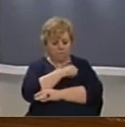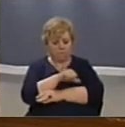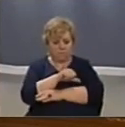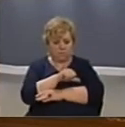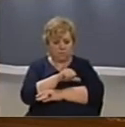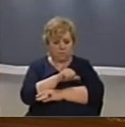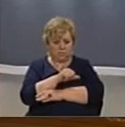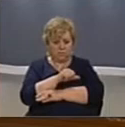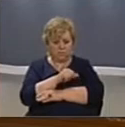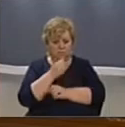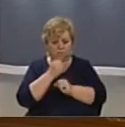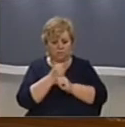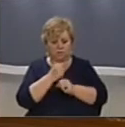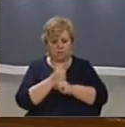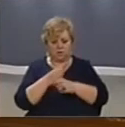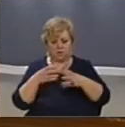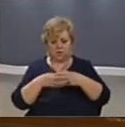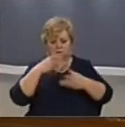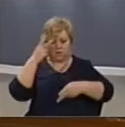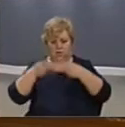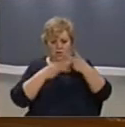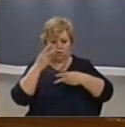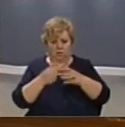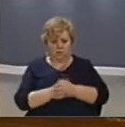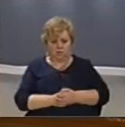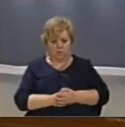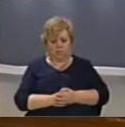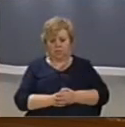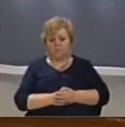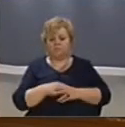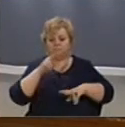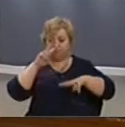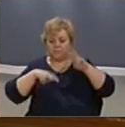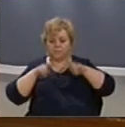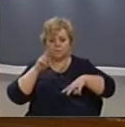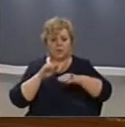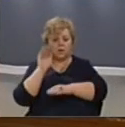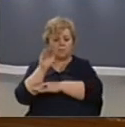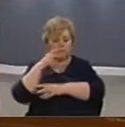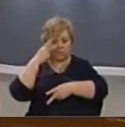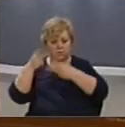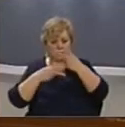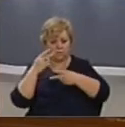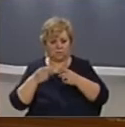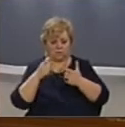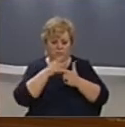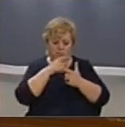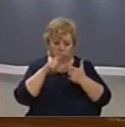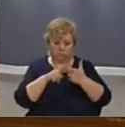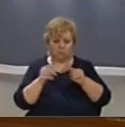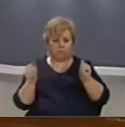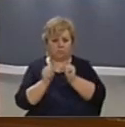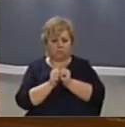pas punës së 3 komisioneve të parapara, të shqyrtoj edhe raportin auditorit, po këtë raport që ne po e